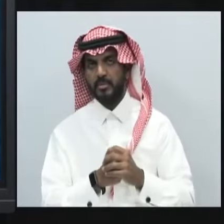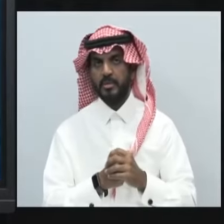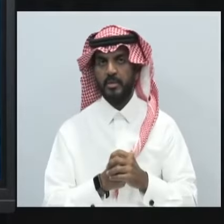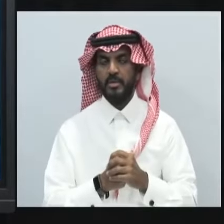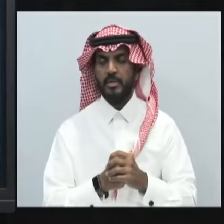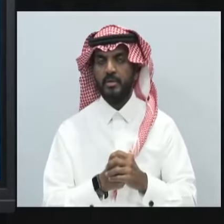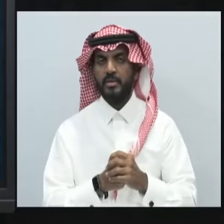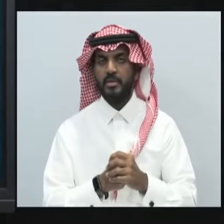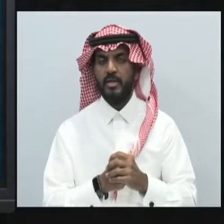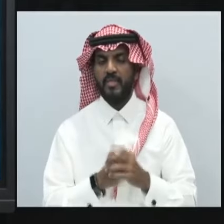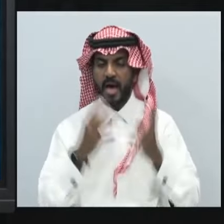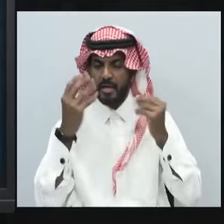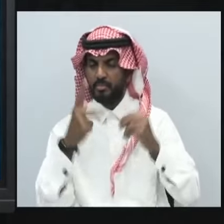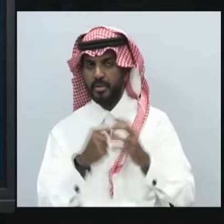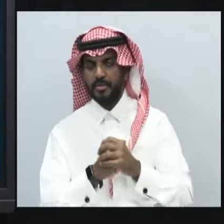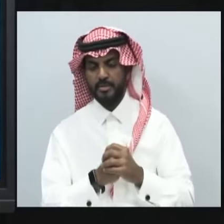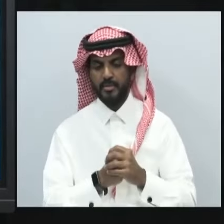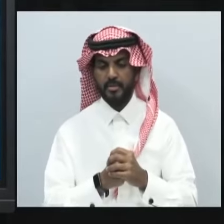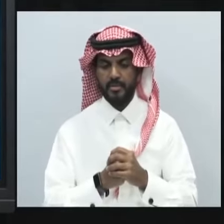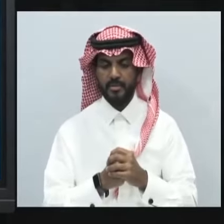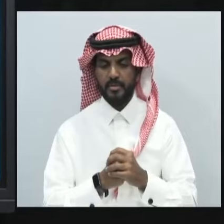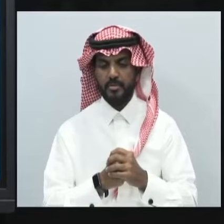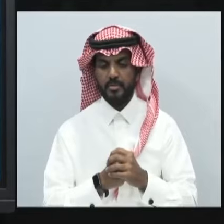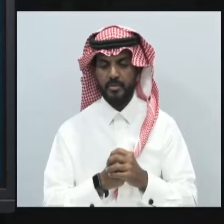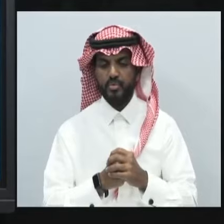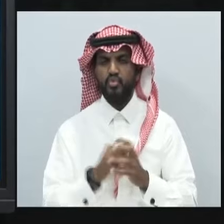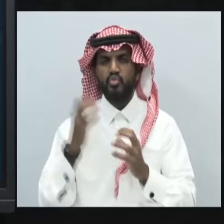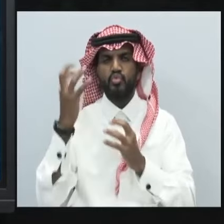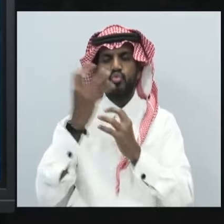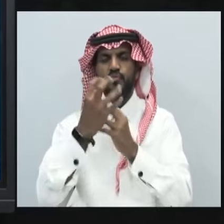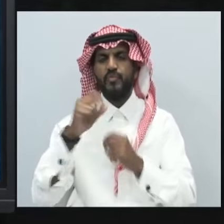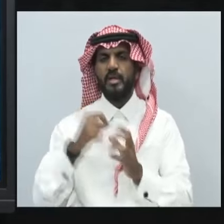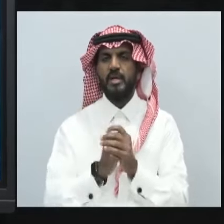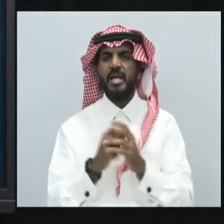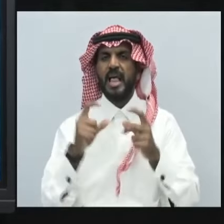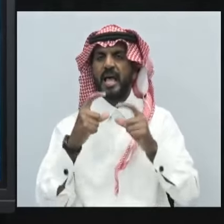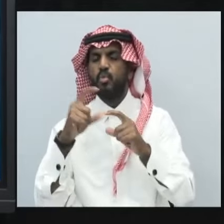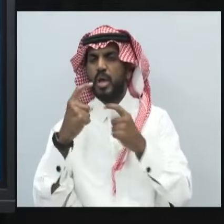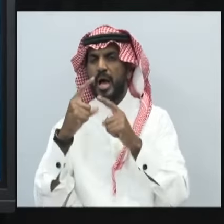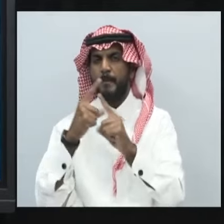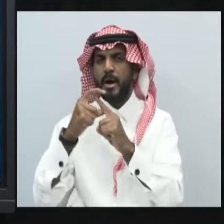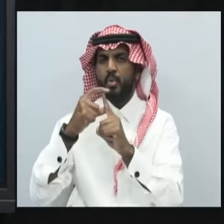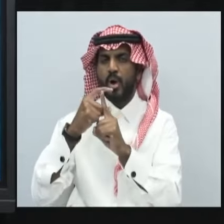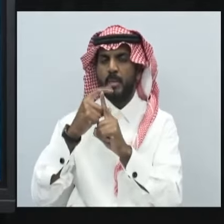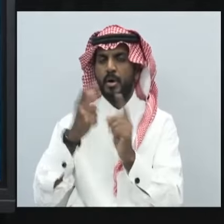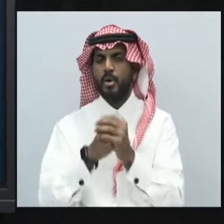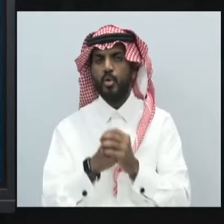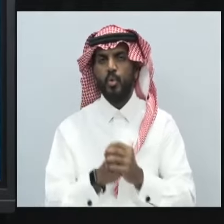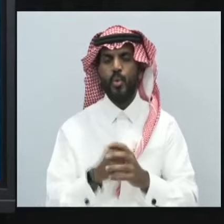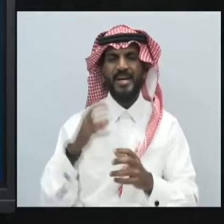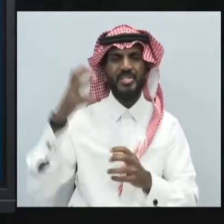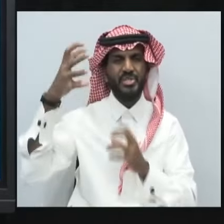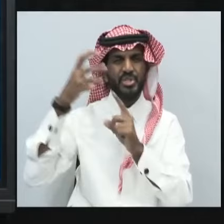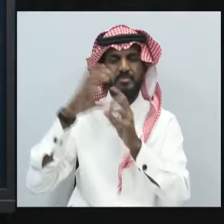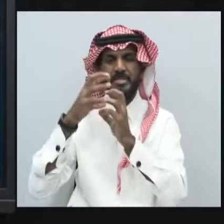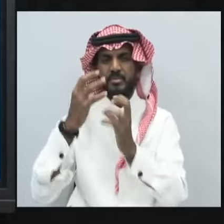حول ظاهره معينه الا وهي ظاهره خسوف القمر وكذلك كسوف الشمس فما الفرق